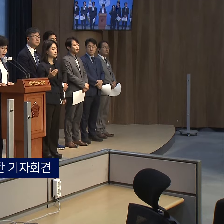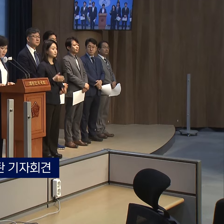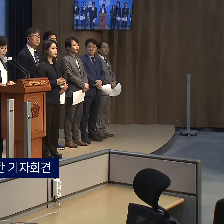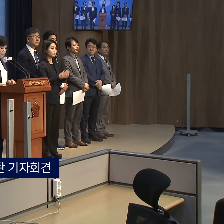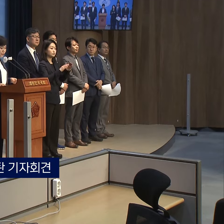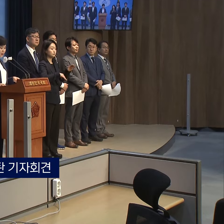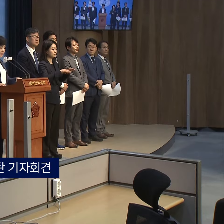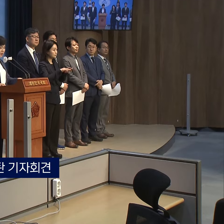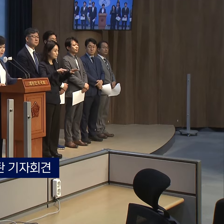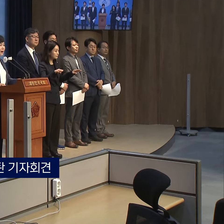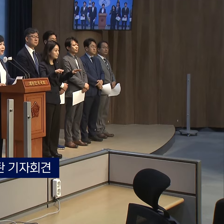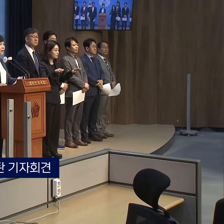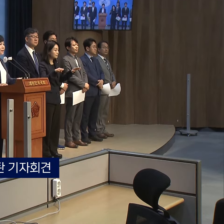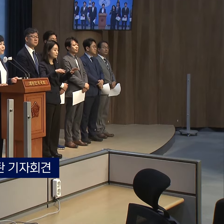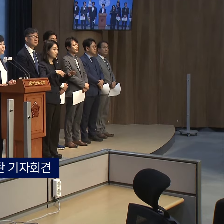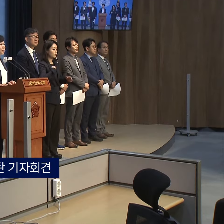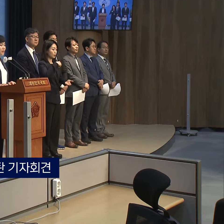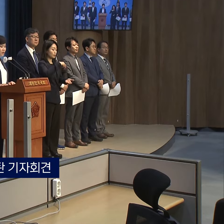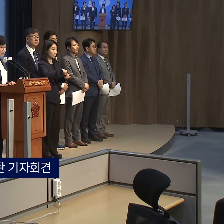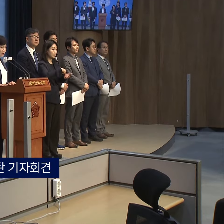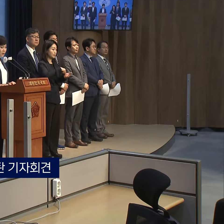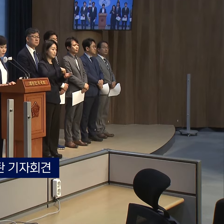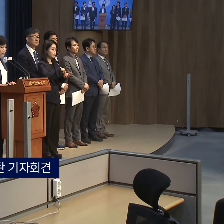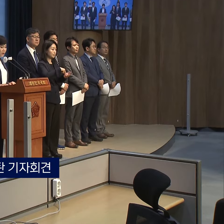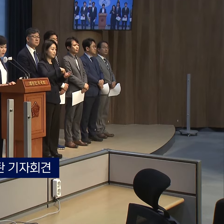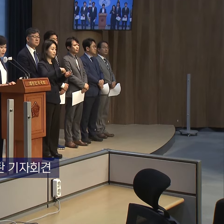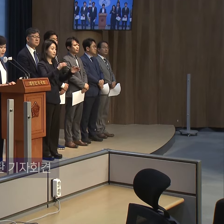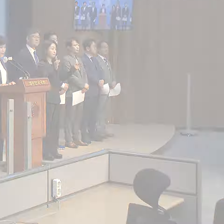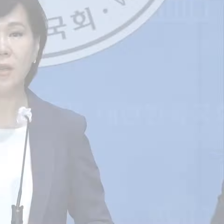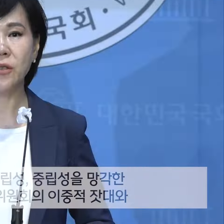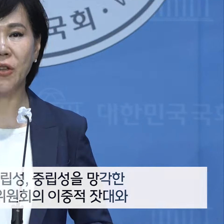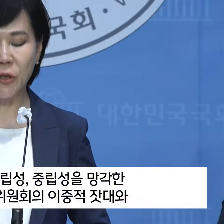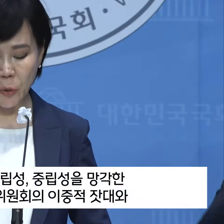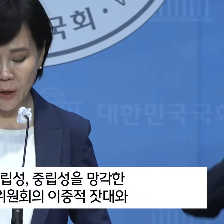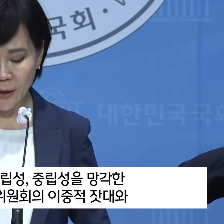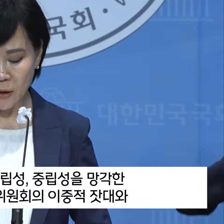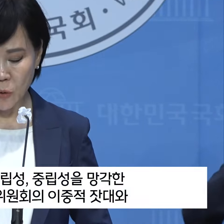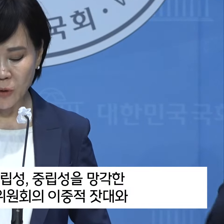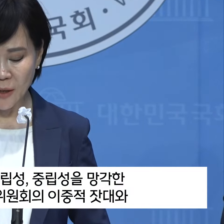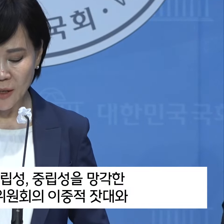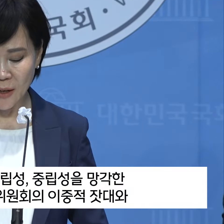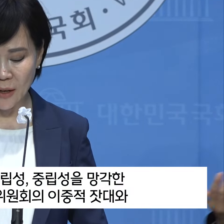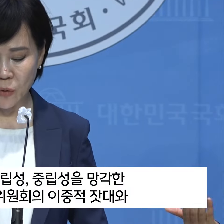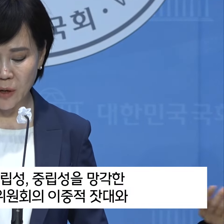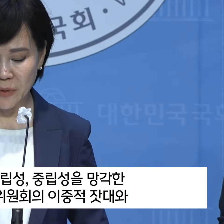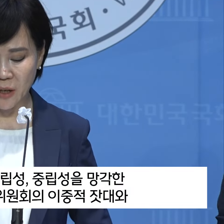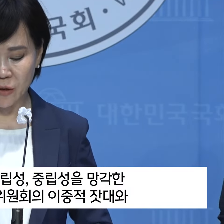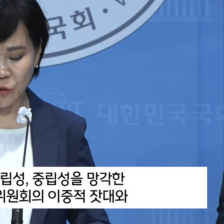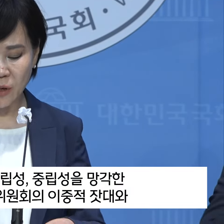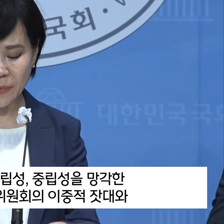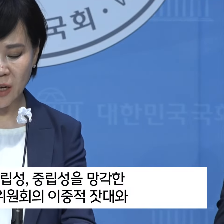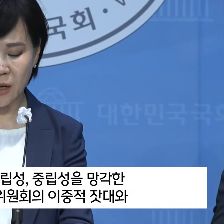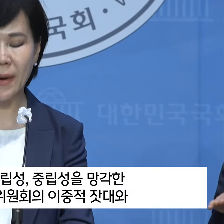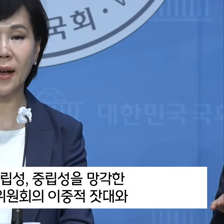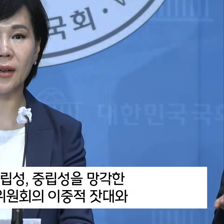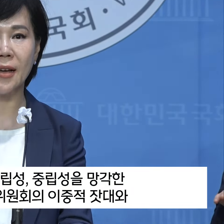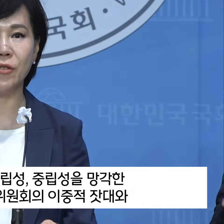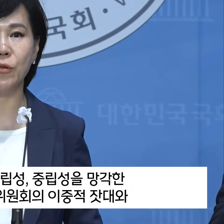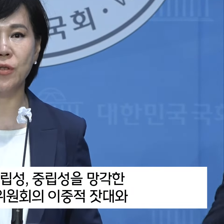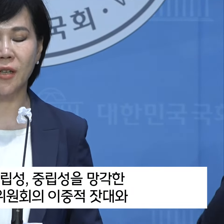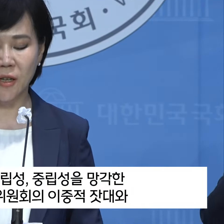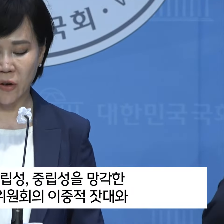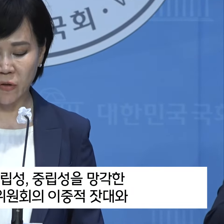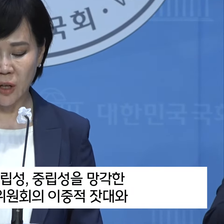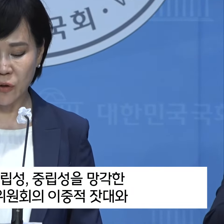공정성과 독립성, 중립성을 망각한 윤석열 정권 국민권익위원. 저는 오늘 공정성과 독립성, 중립성을